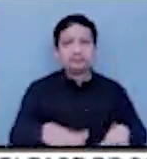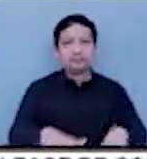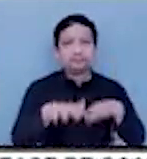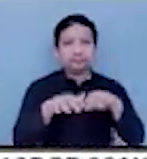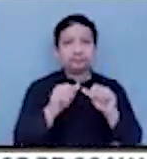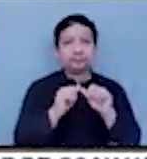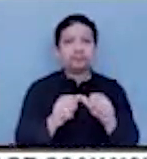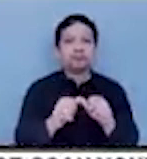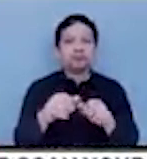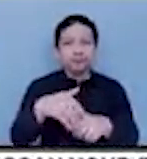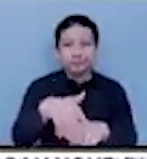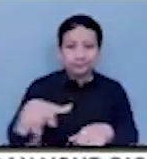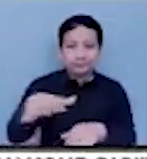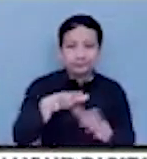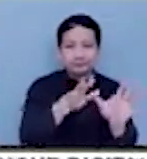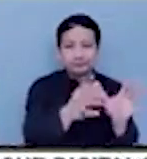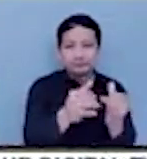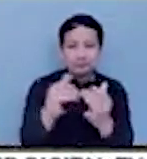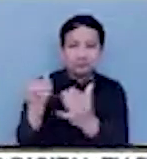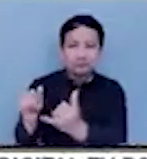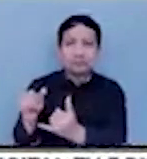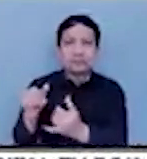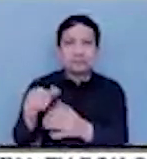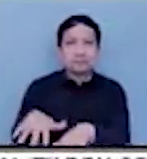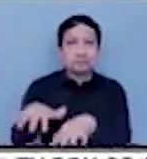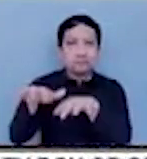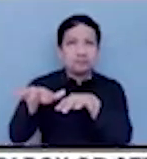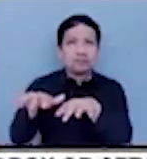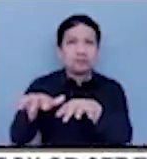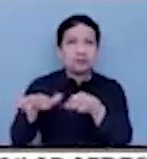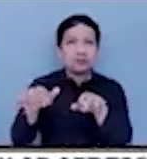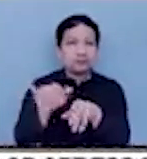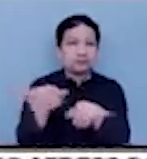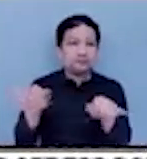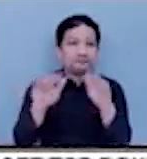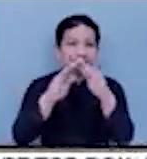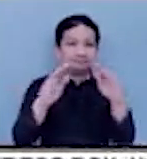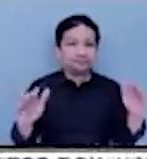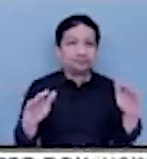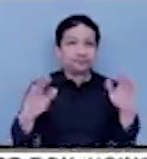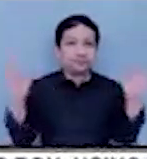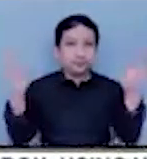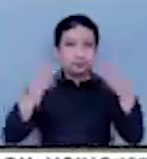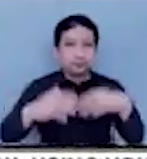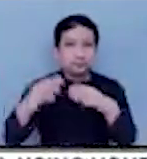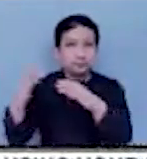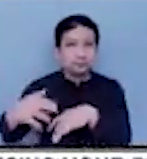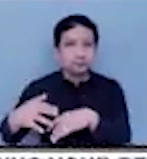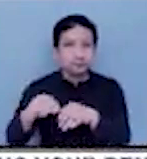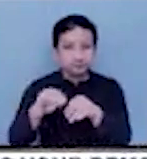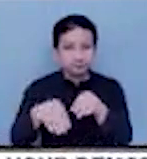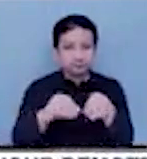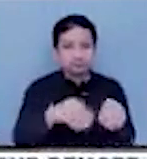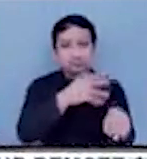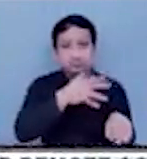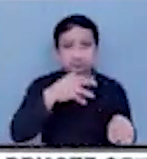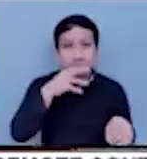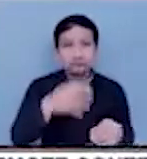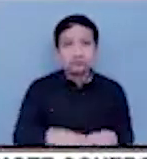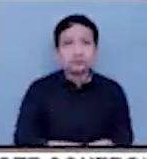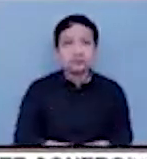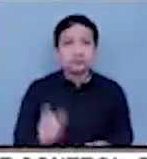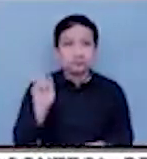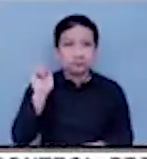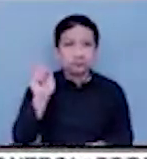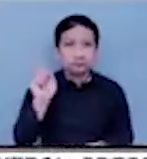karamihan sa mga barangay. Bukod sa kabahayan, nawasak rin sa baha ang maraming pananim. Mabilis namang na-deploy ng